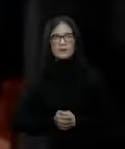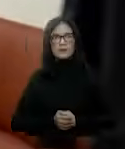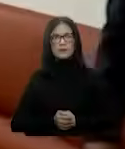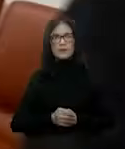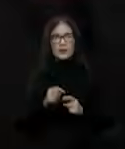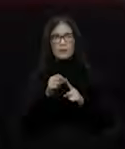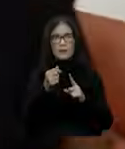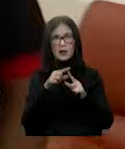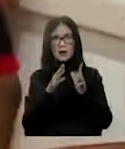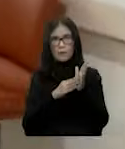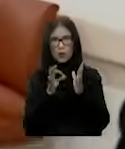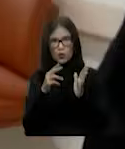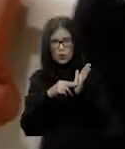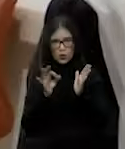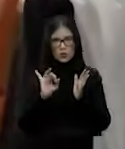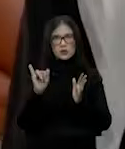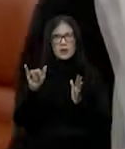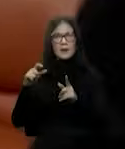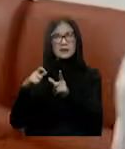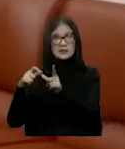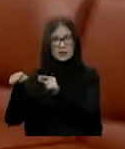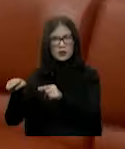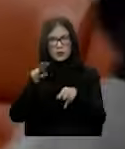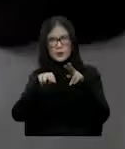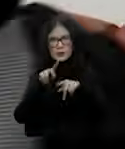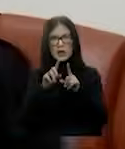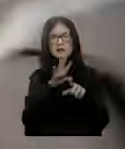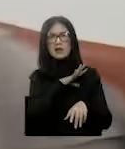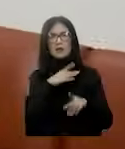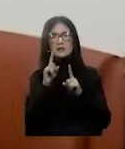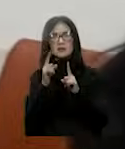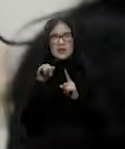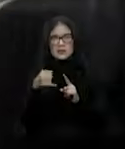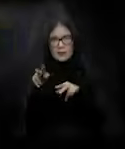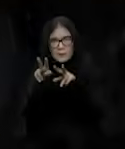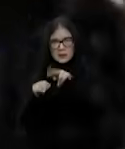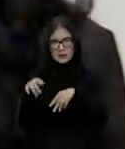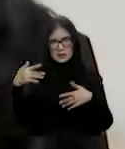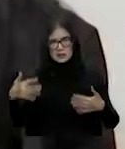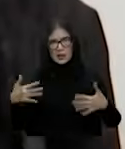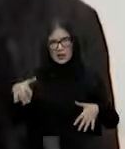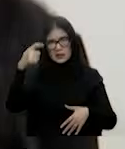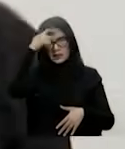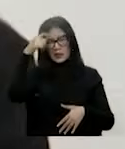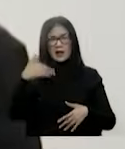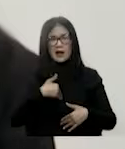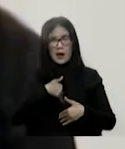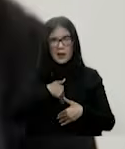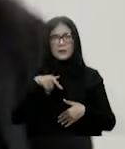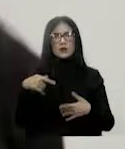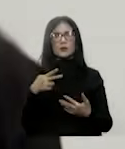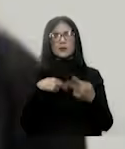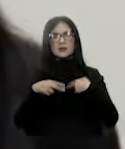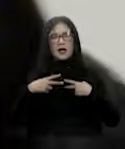Pramono dan Rano akan menjalani pemeriksaan selama 11 jam 20 menit meliputi pemeriksaan penyakit dalam hingga pemeriksaan lab